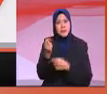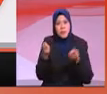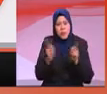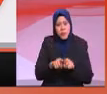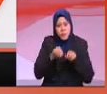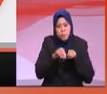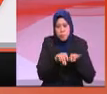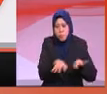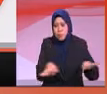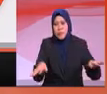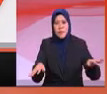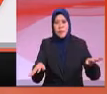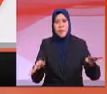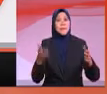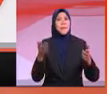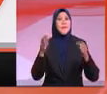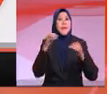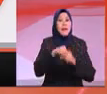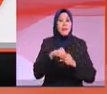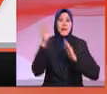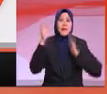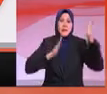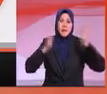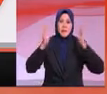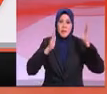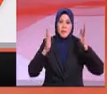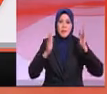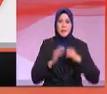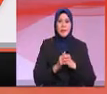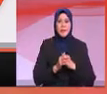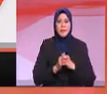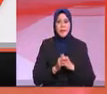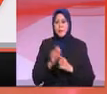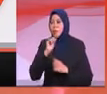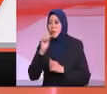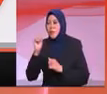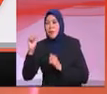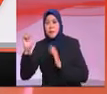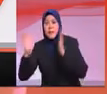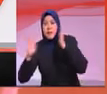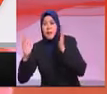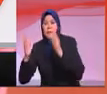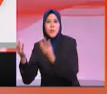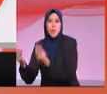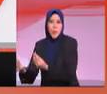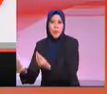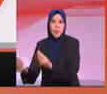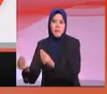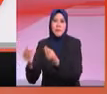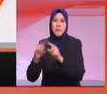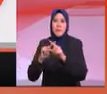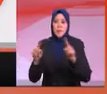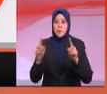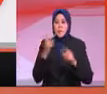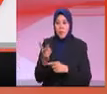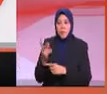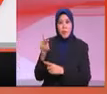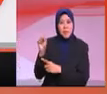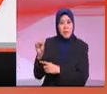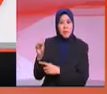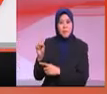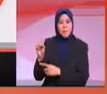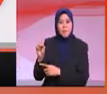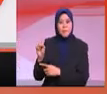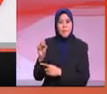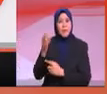berlaku ialah di kalangan warga negara. Jadi yang bukan warga negara kurang sikit kalau lihat pada kes-kes sporadik. Ini